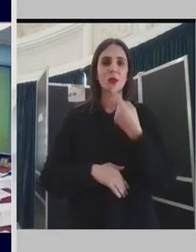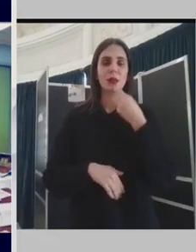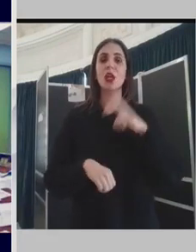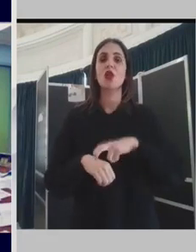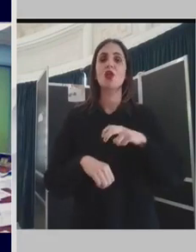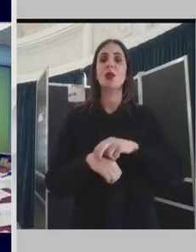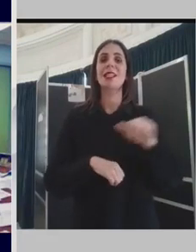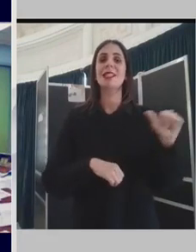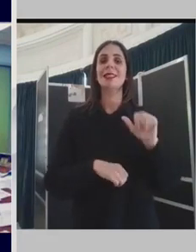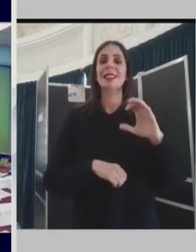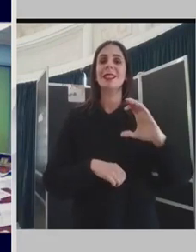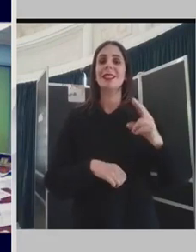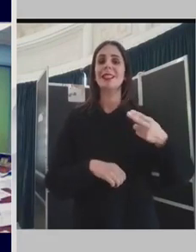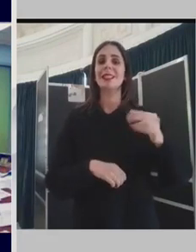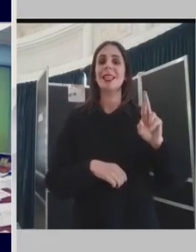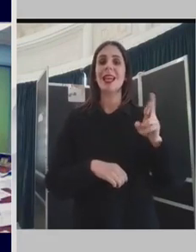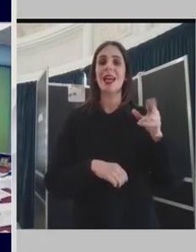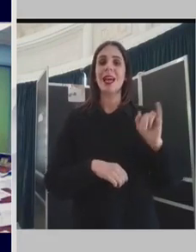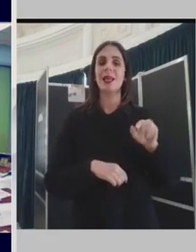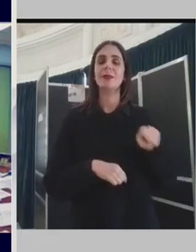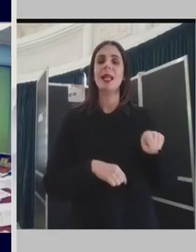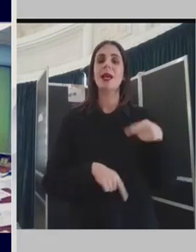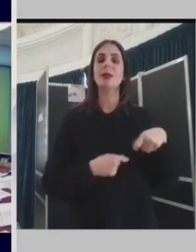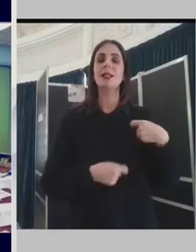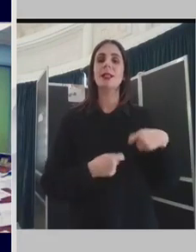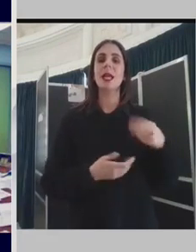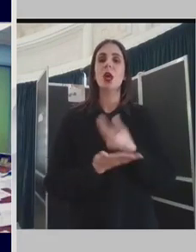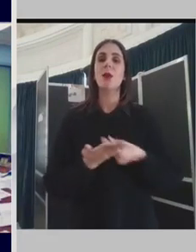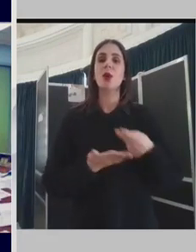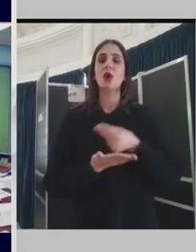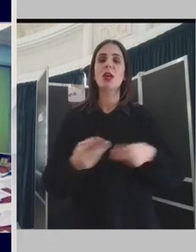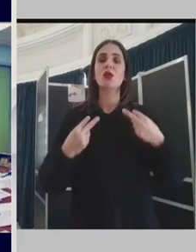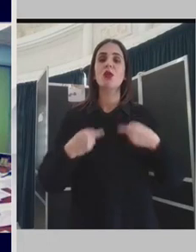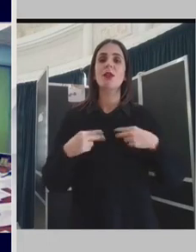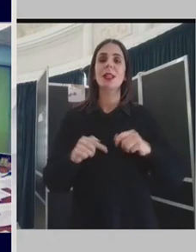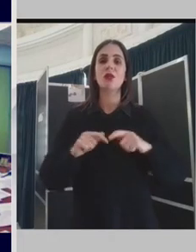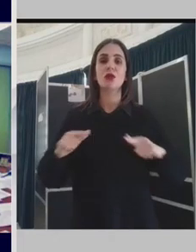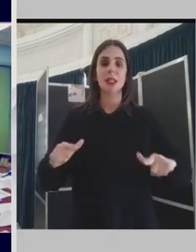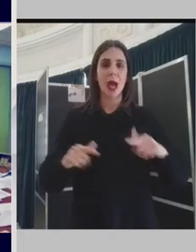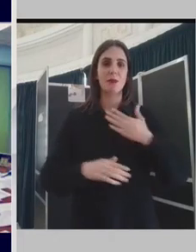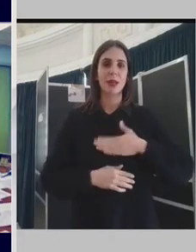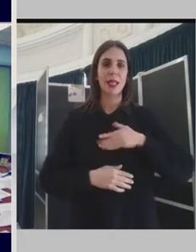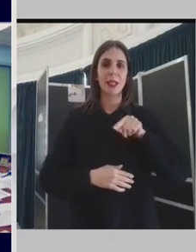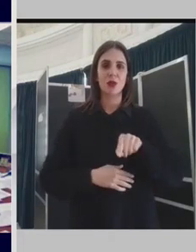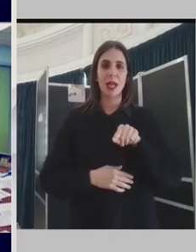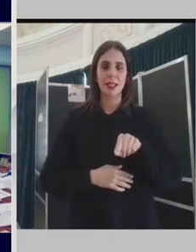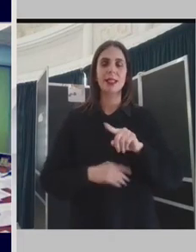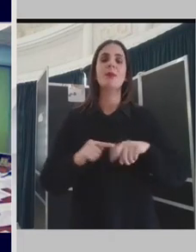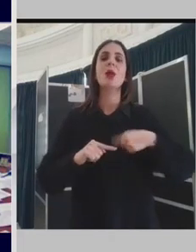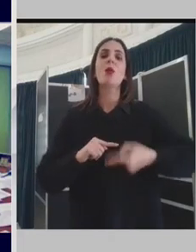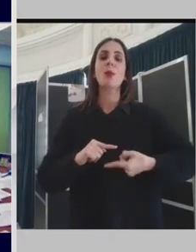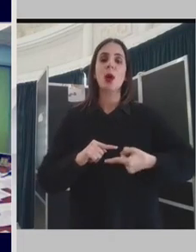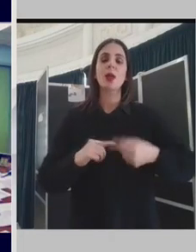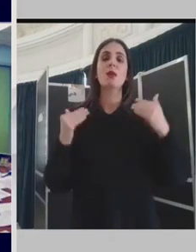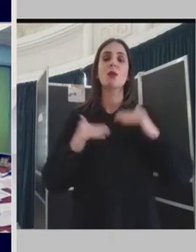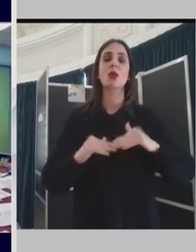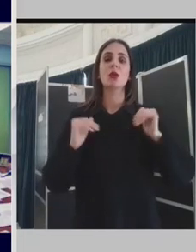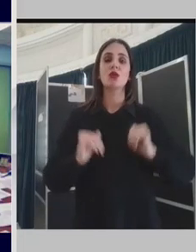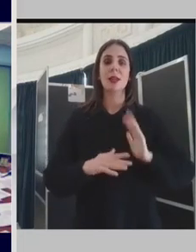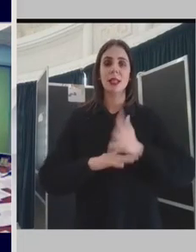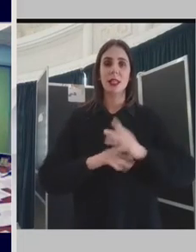Schieri, presidente del progetto Vita Città di Piacenza, con il placet della protezione civile che interverrà subito dopo. Faccio